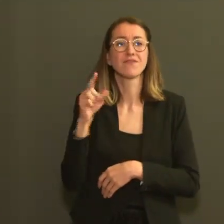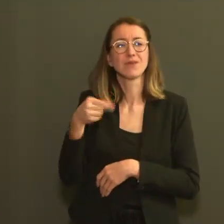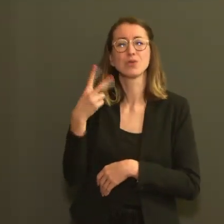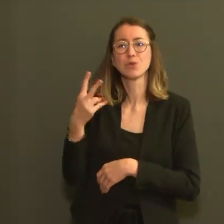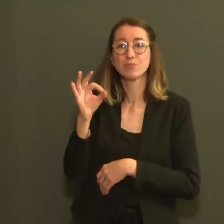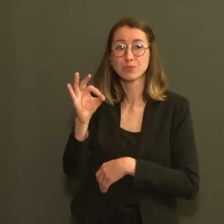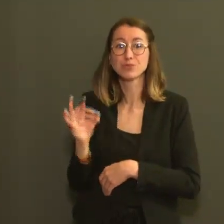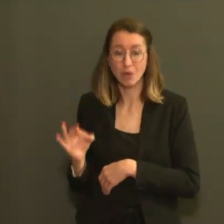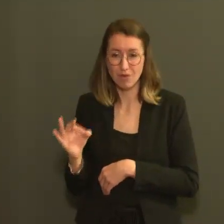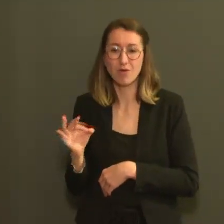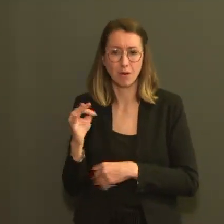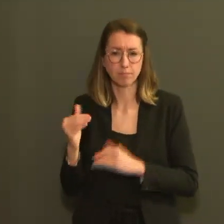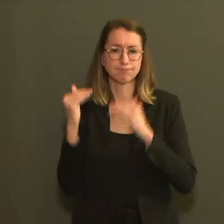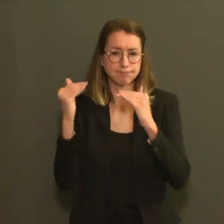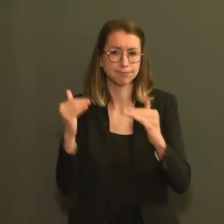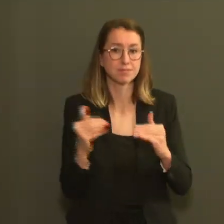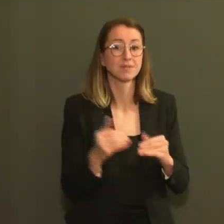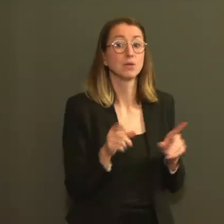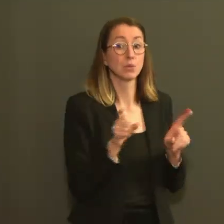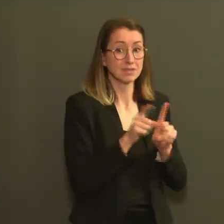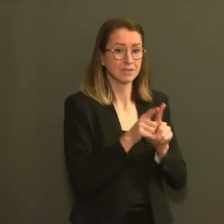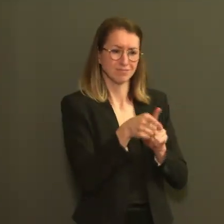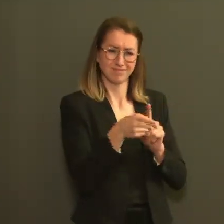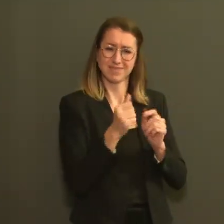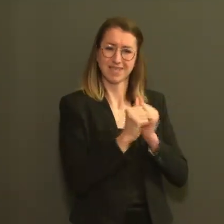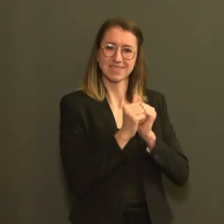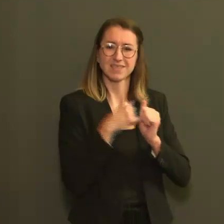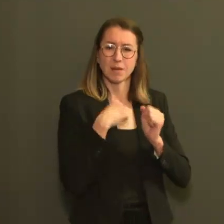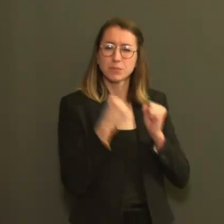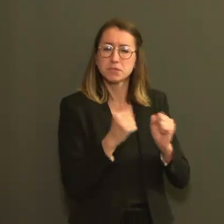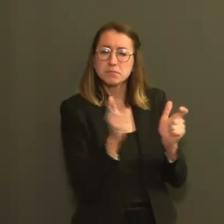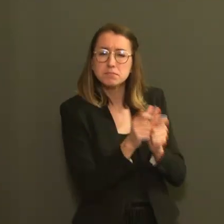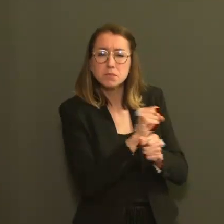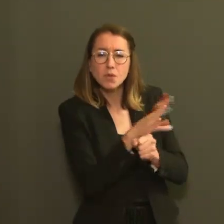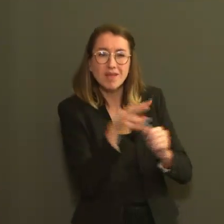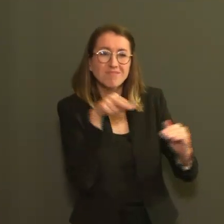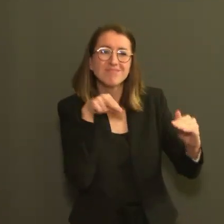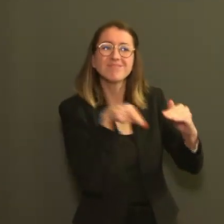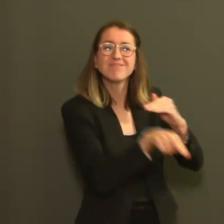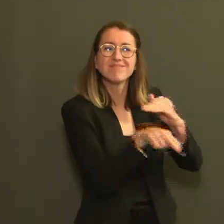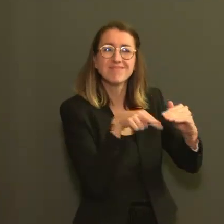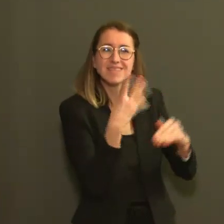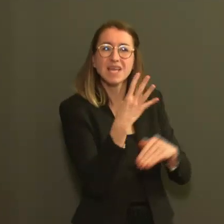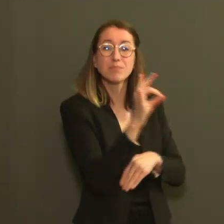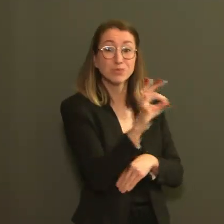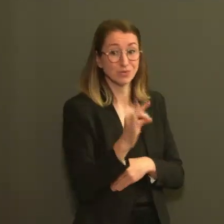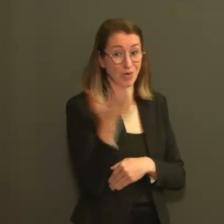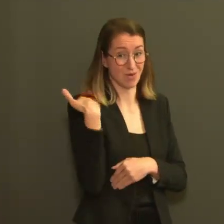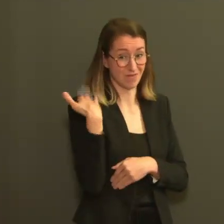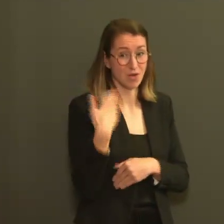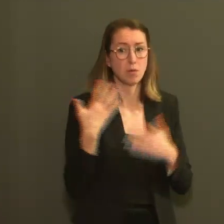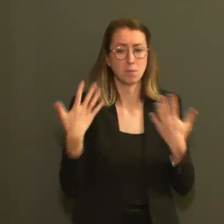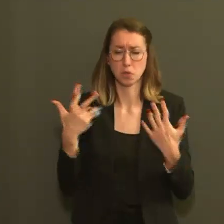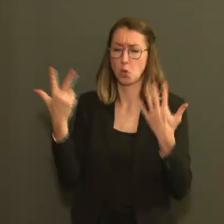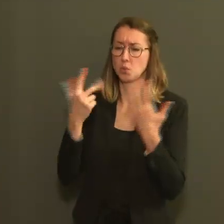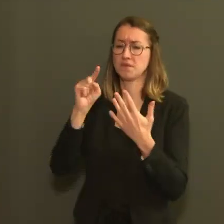dans 4% pour confirmer le décès. Il est maintenant dans 9%. Donc globalement parlant, on peut dire